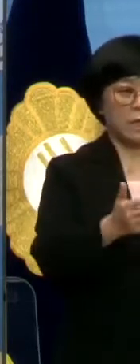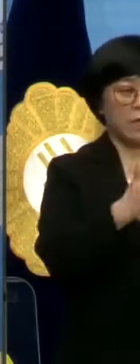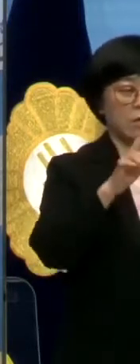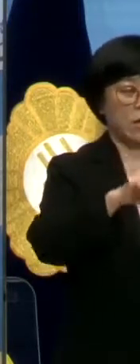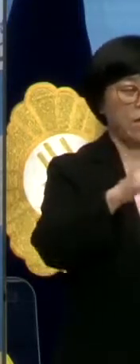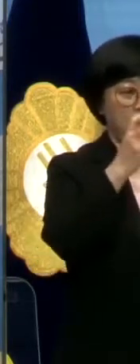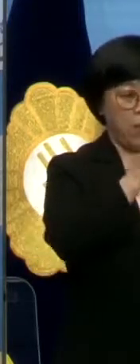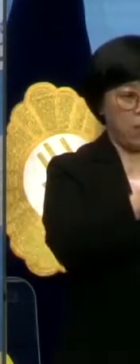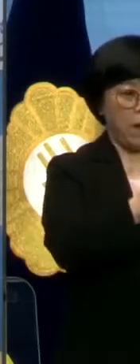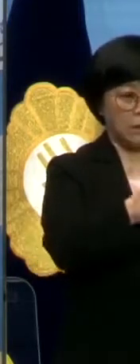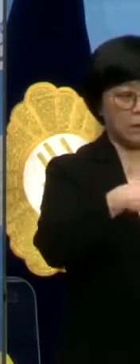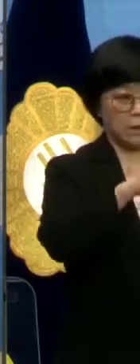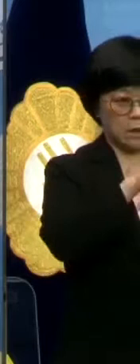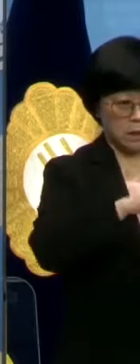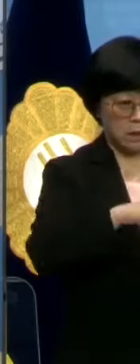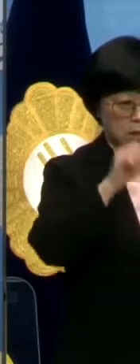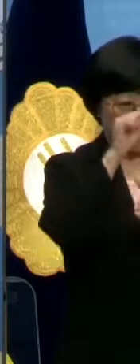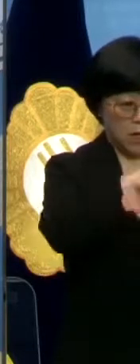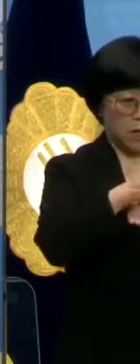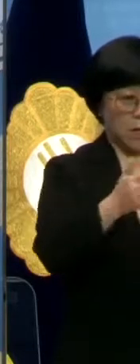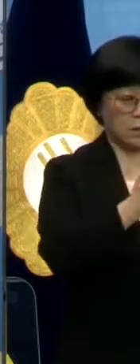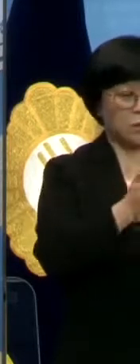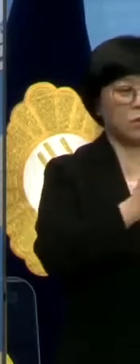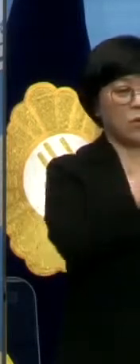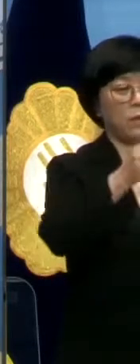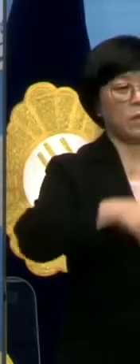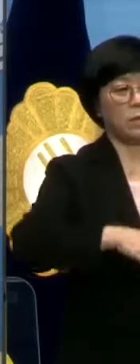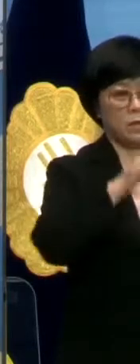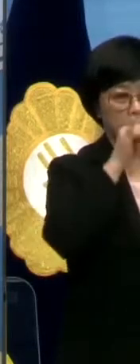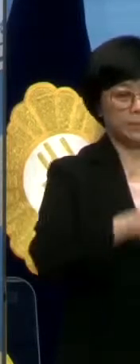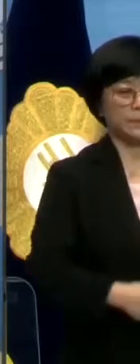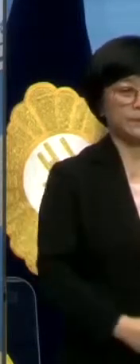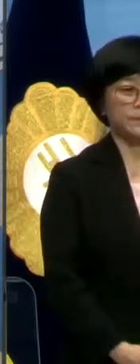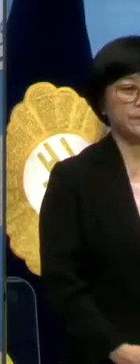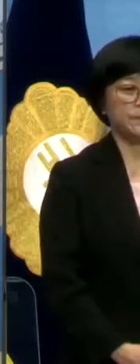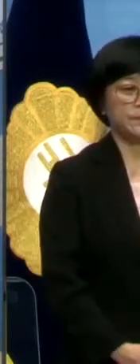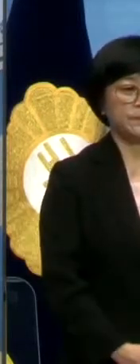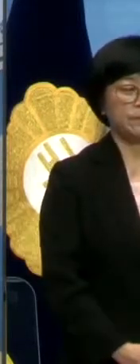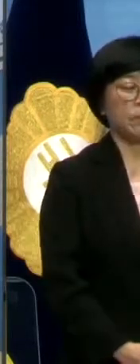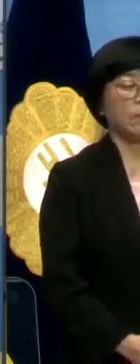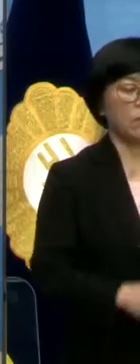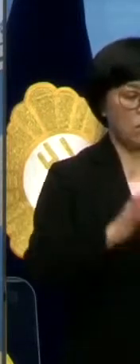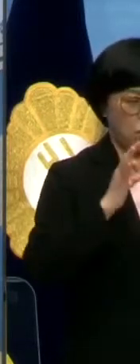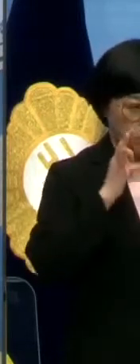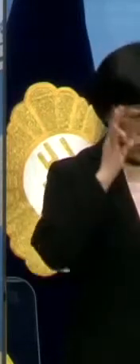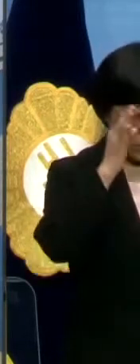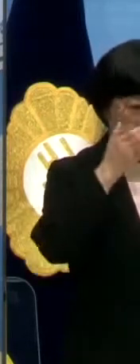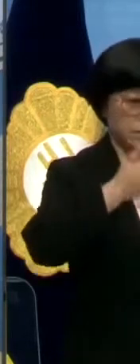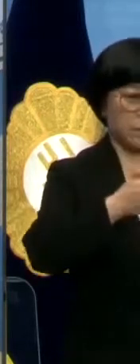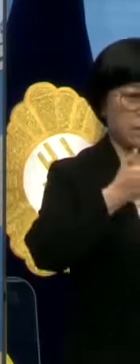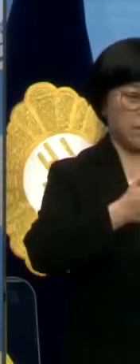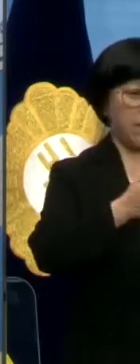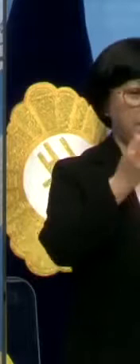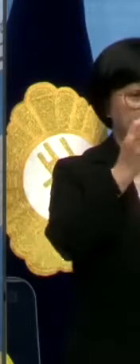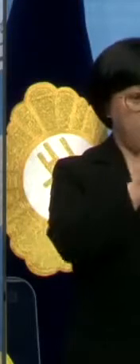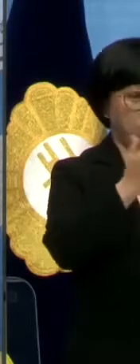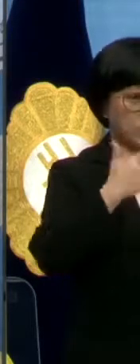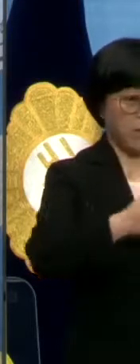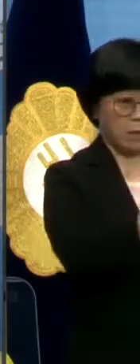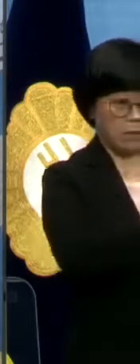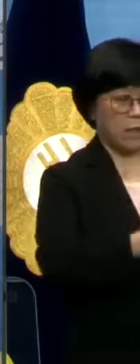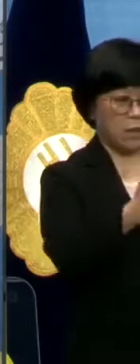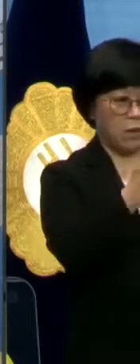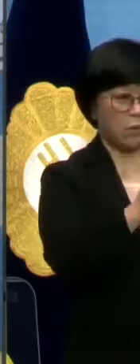이 법안을 받아들일 수 있는 내용의 안이 통과되어야 한다고 생각합니다. 그렇게 되도록 노력해 주실 것을 법사위